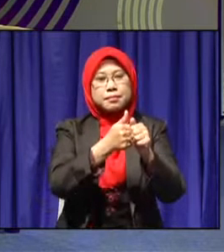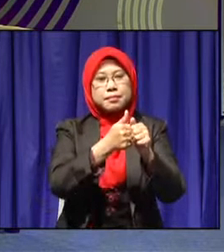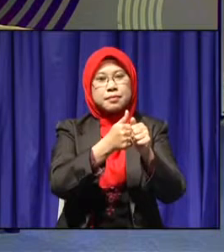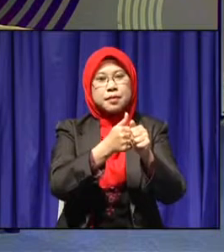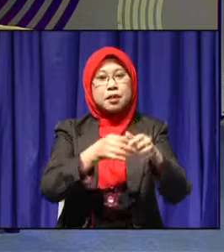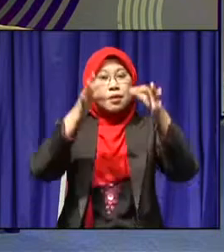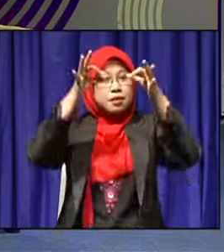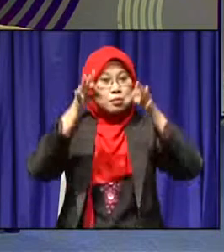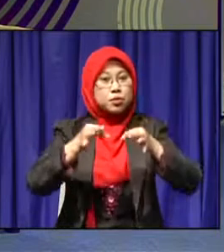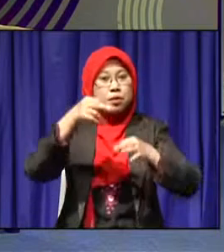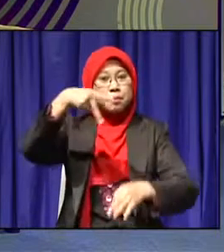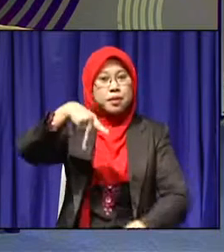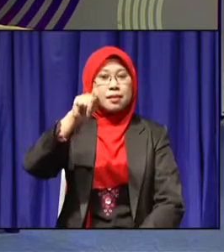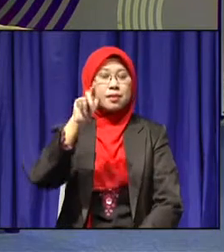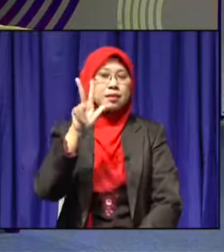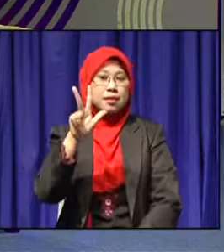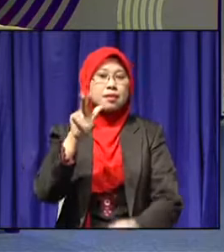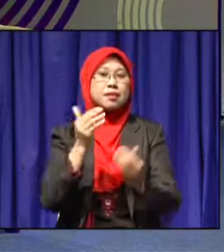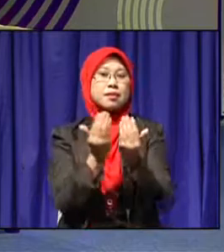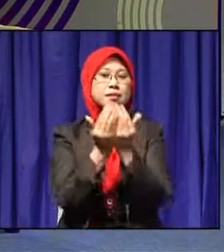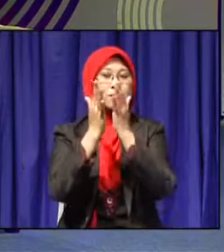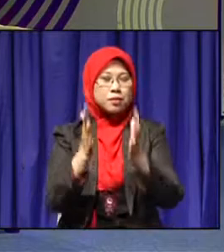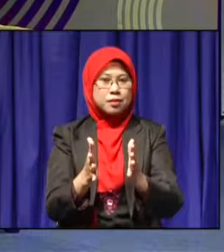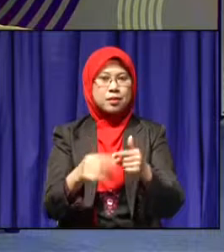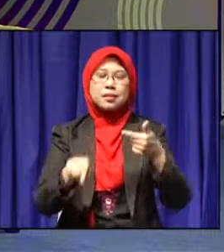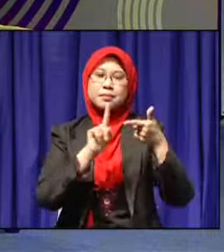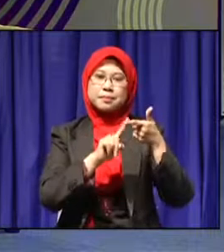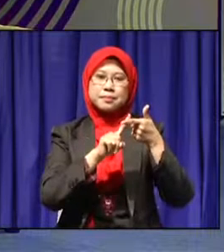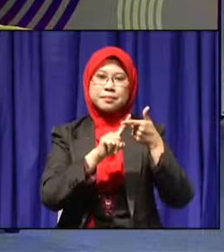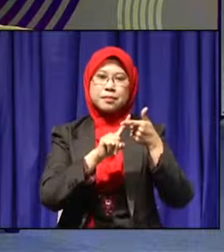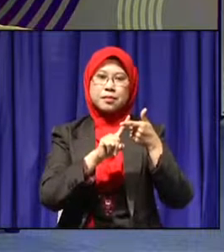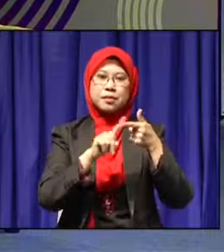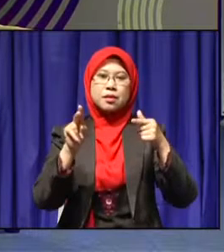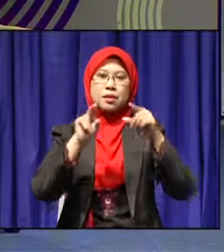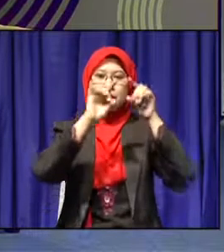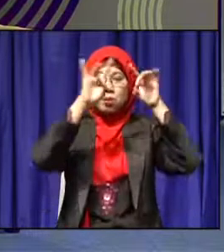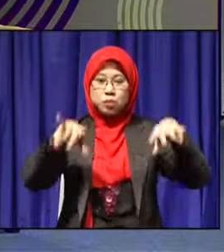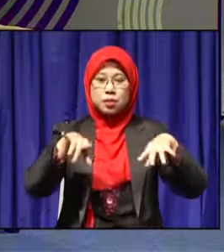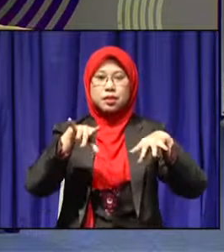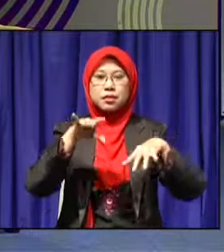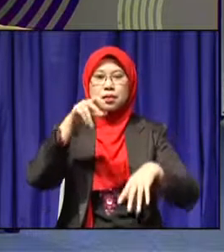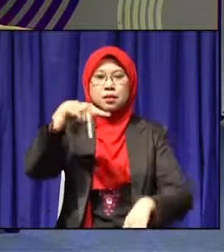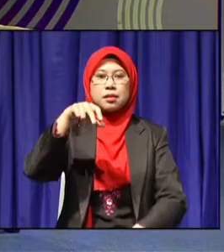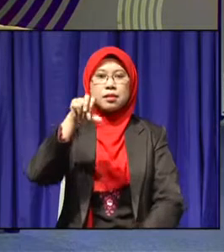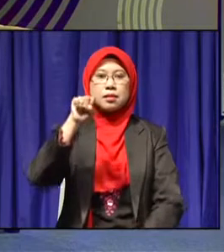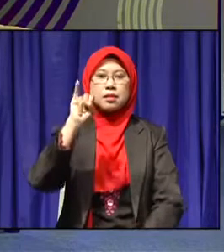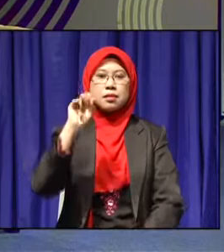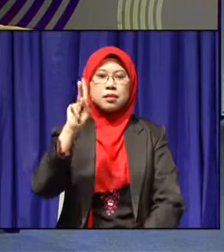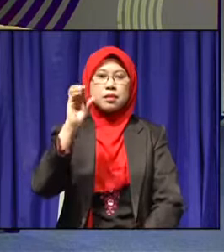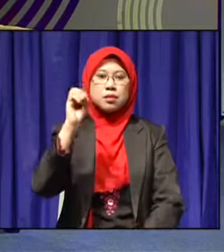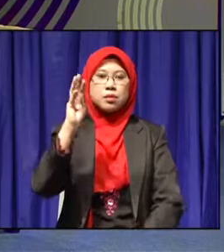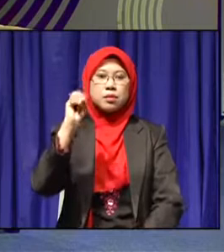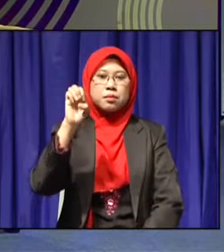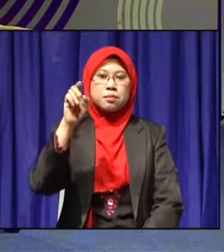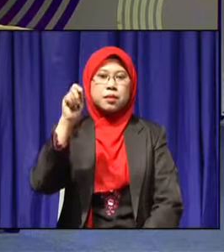keputusan PT Tiga murid yang kedua ujian psychometric yang ketiga pentaksiran